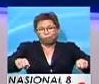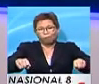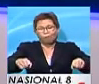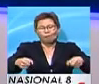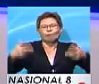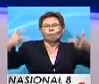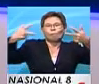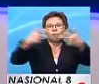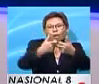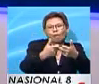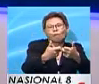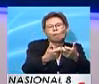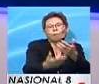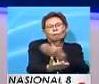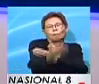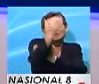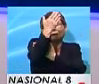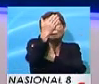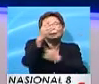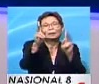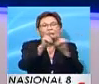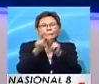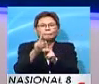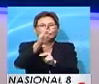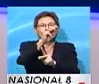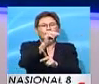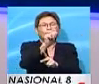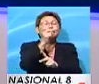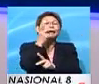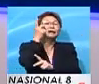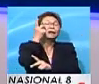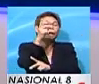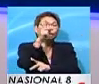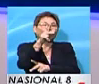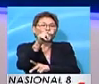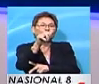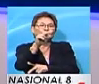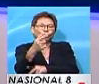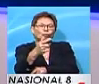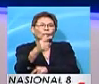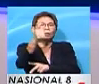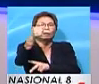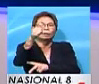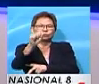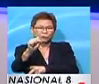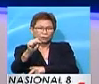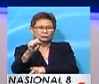awal pagi tadi kejadian berlaku di kampung matang Kong Jalan Sungai korok